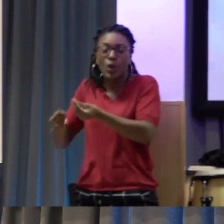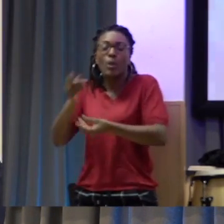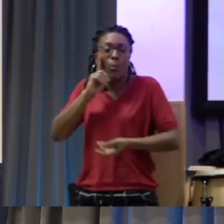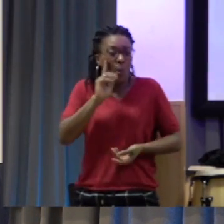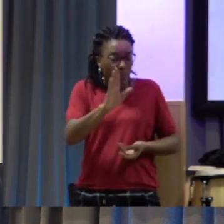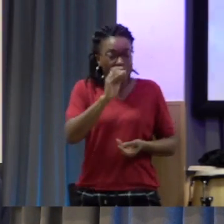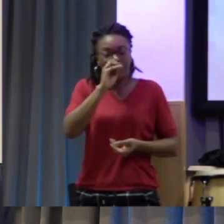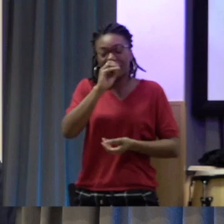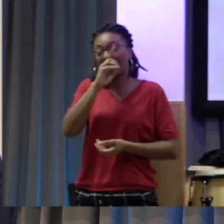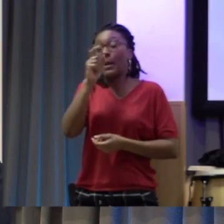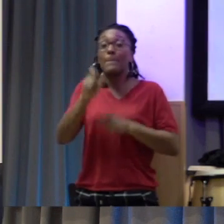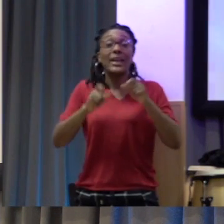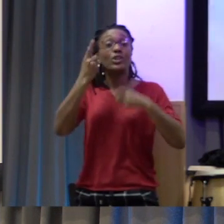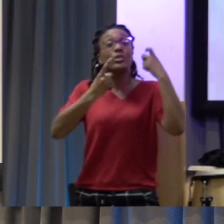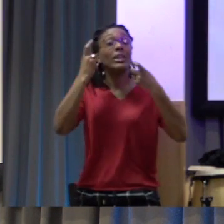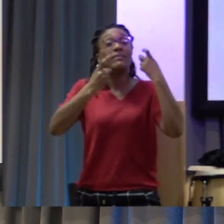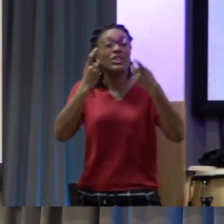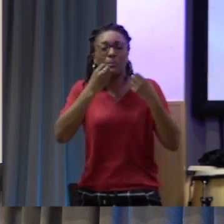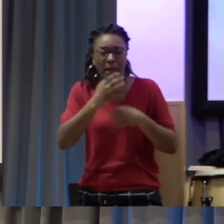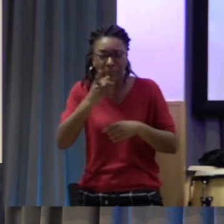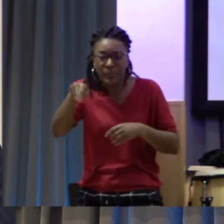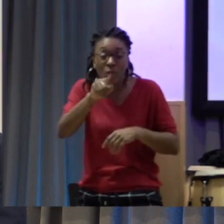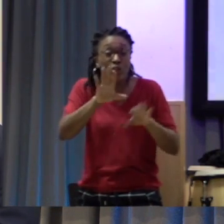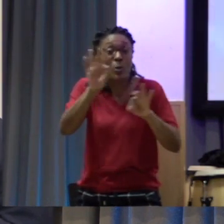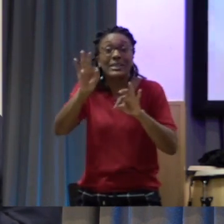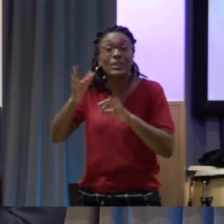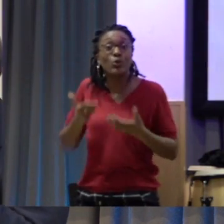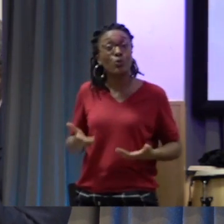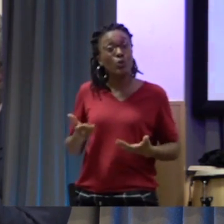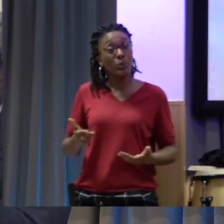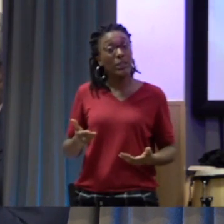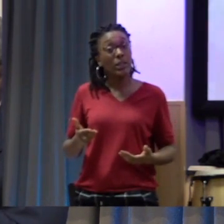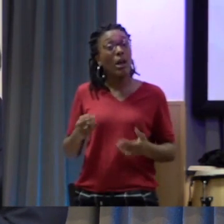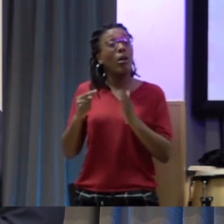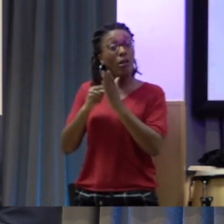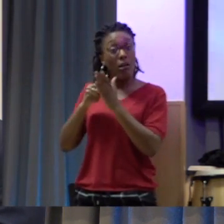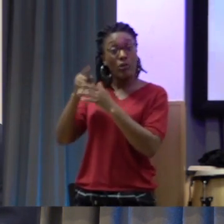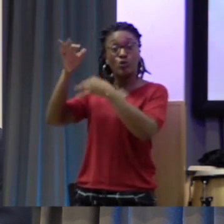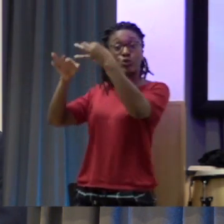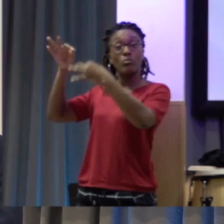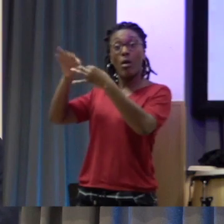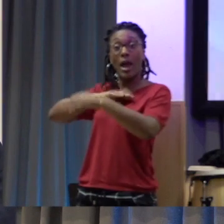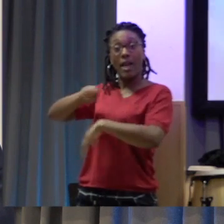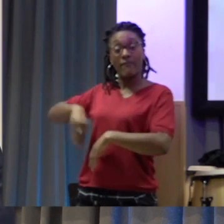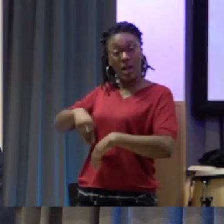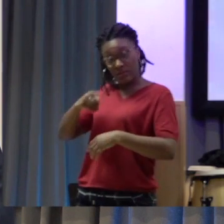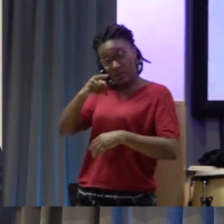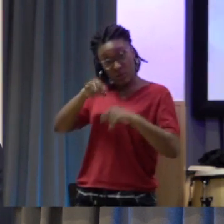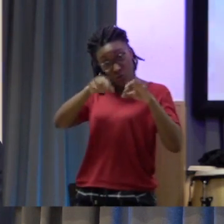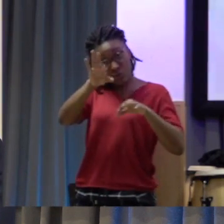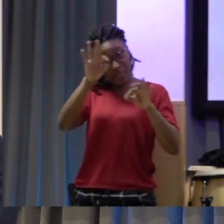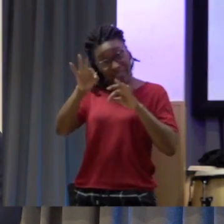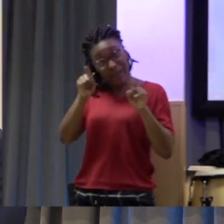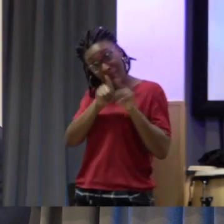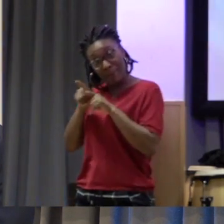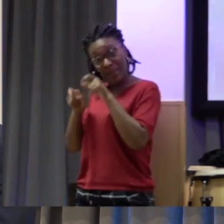ceux qui ont été choisis aujourd'hui ne seront pas forcément les mêmes qui seront choisis au jugement final. La raison est la